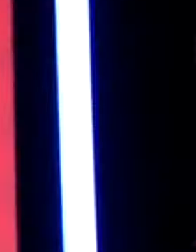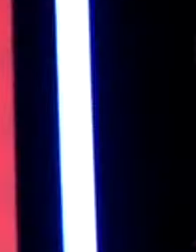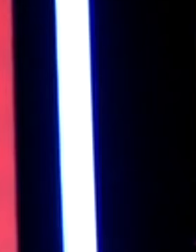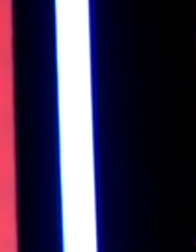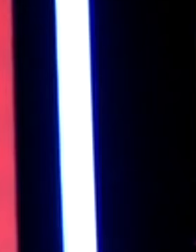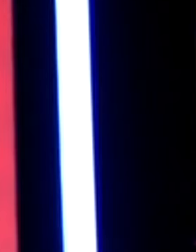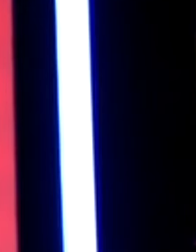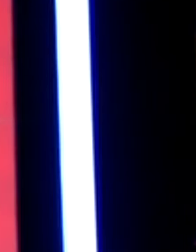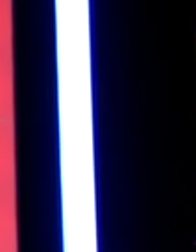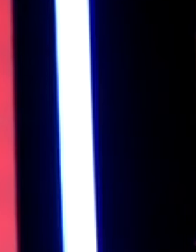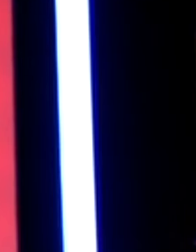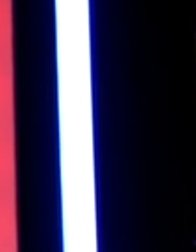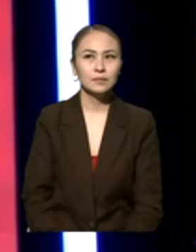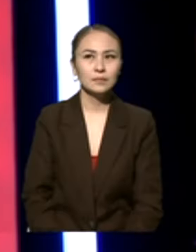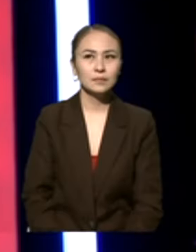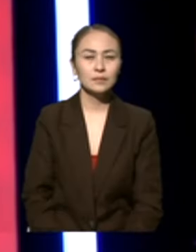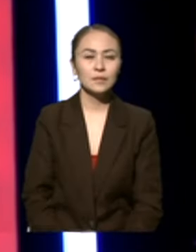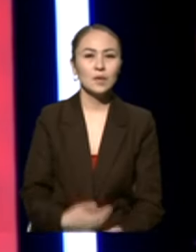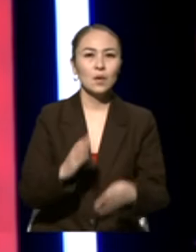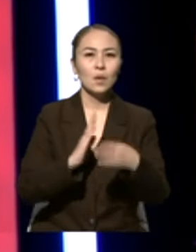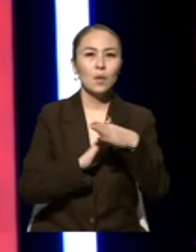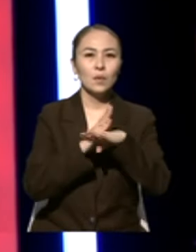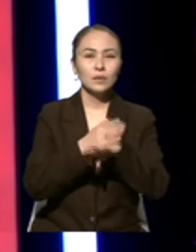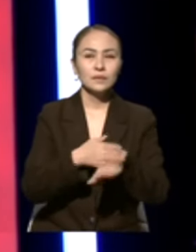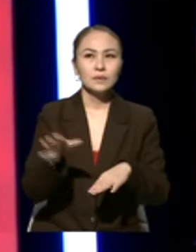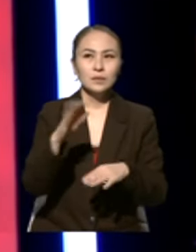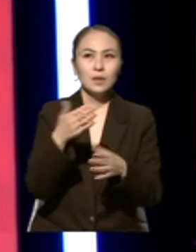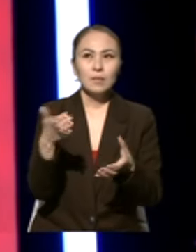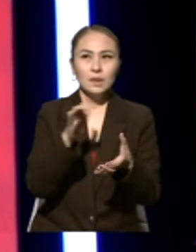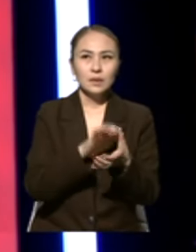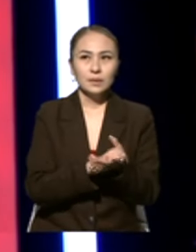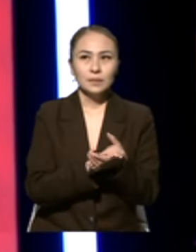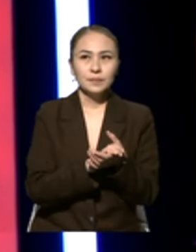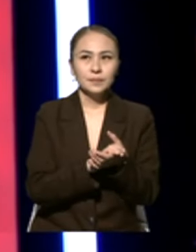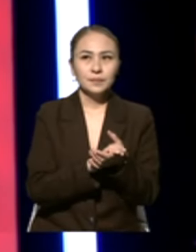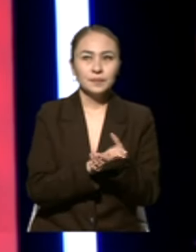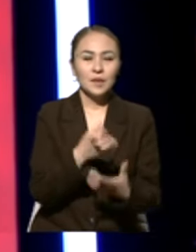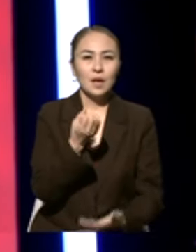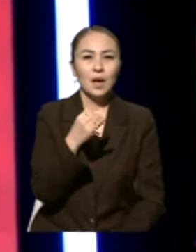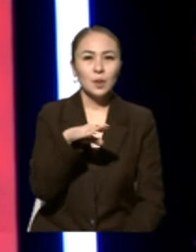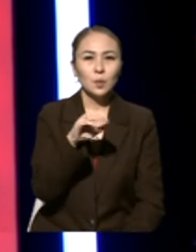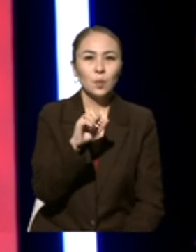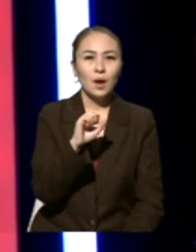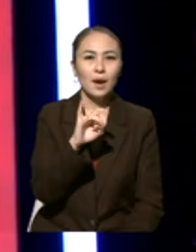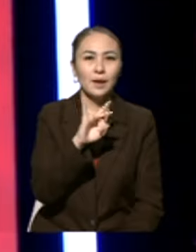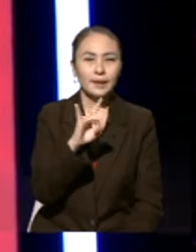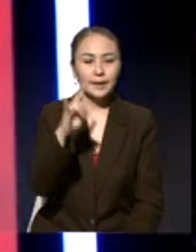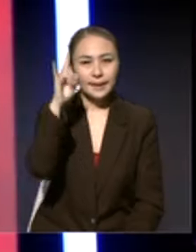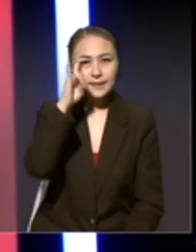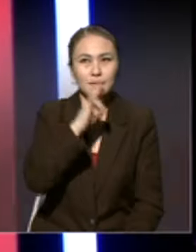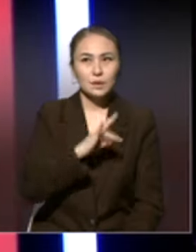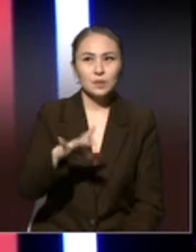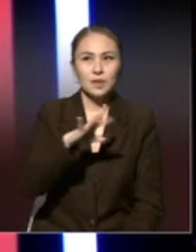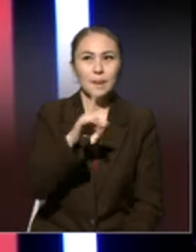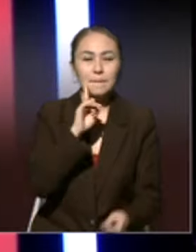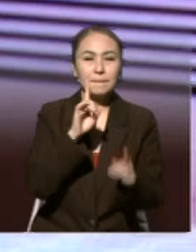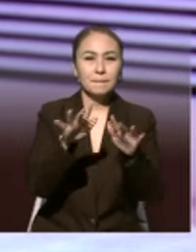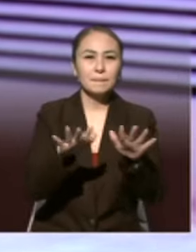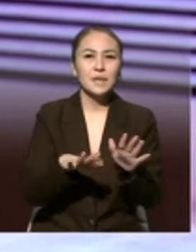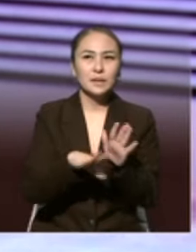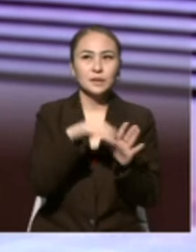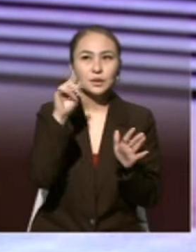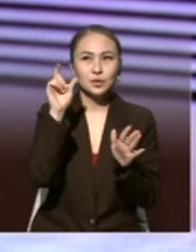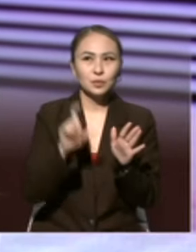Кеш жарық. Студиямызға келіп отырған қонақтарымызбен таныстыра кетейін. Айтуар Қошмамбетов, Қазақстан Республикасы парламенті